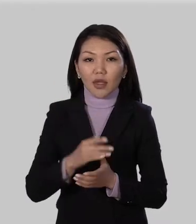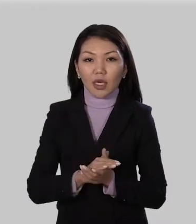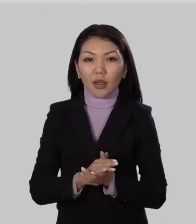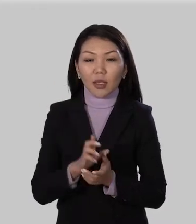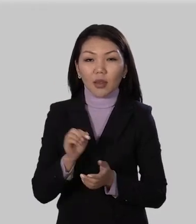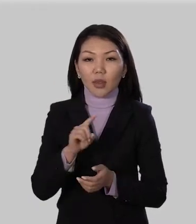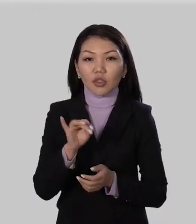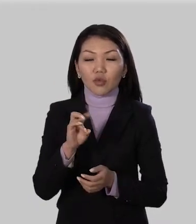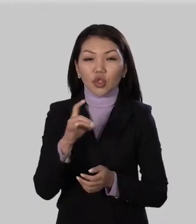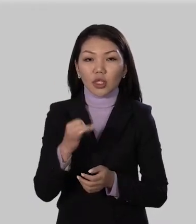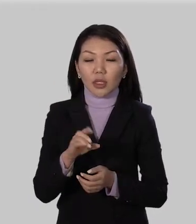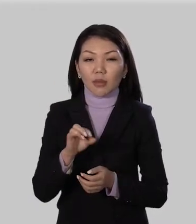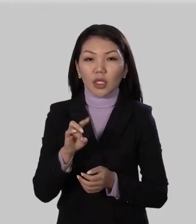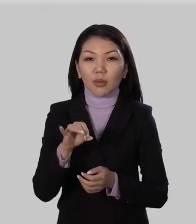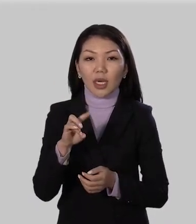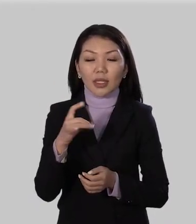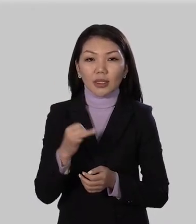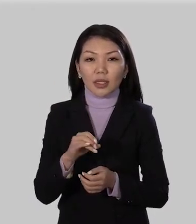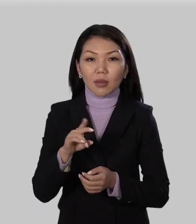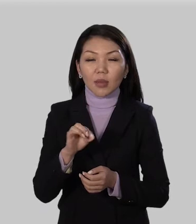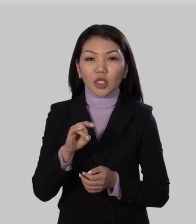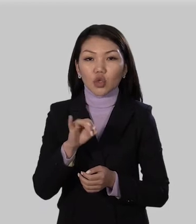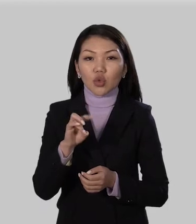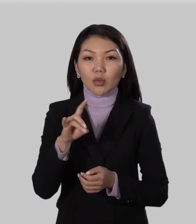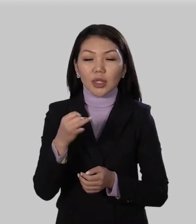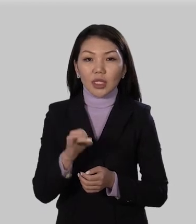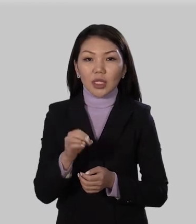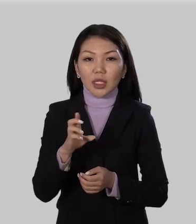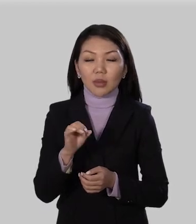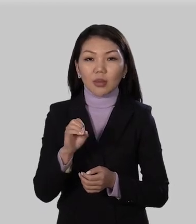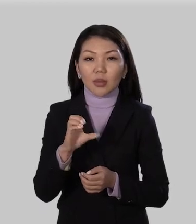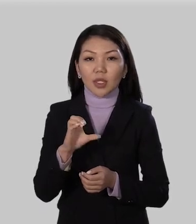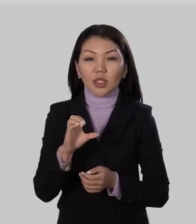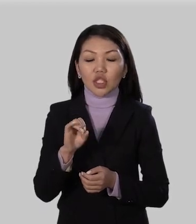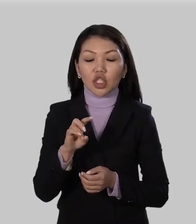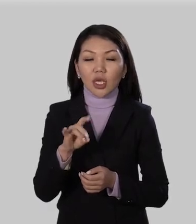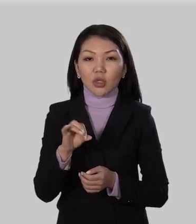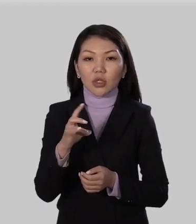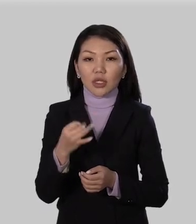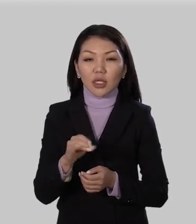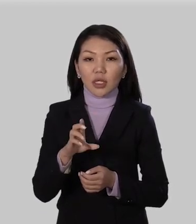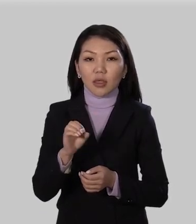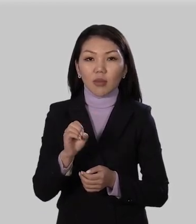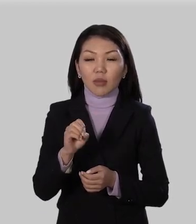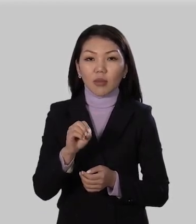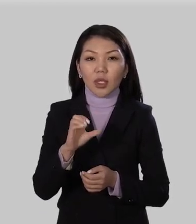Беззвучный, бесполезный, бесшумный, безжалостный, бесчетный.